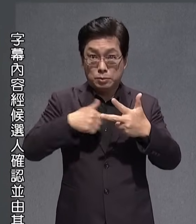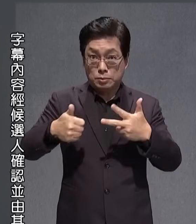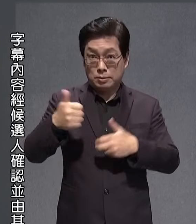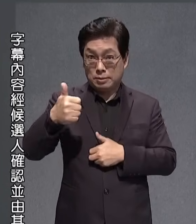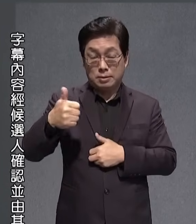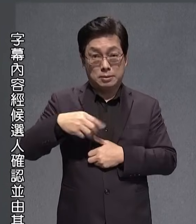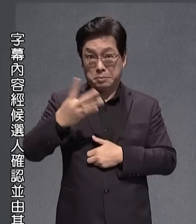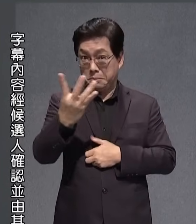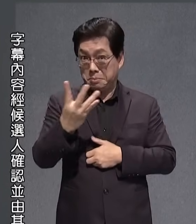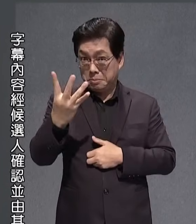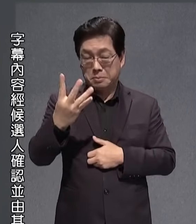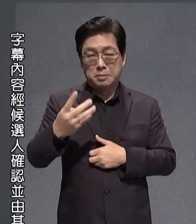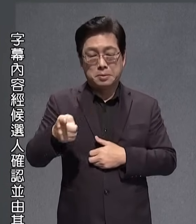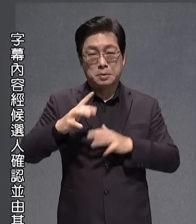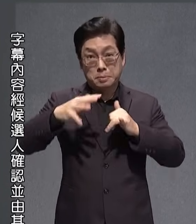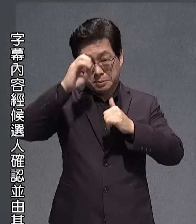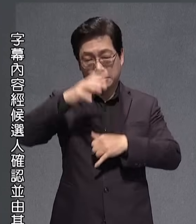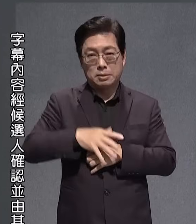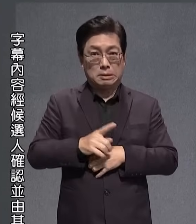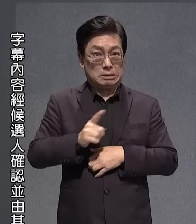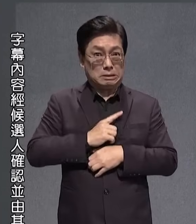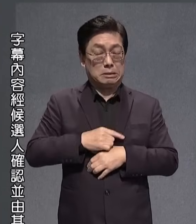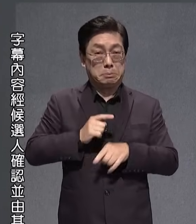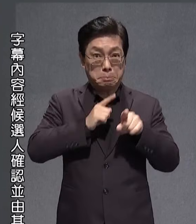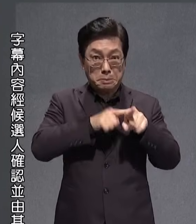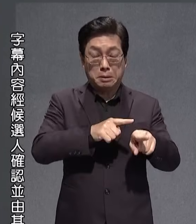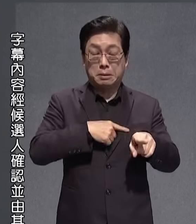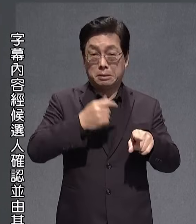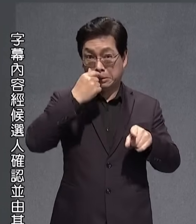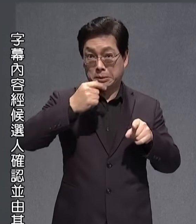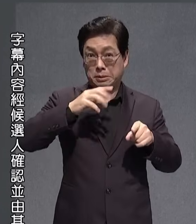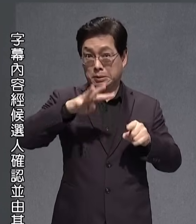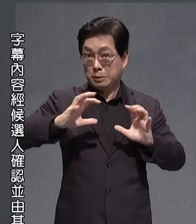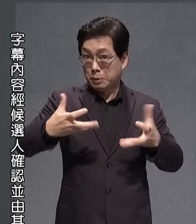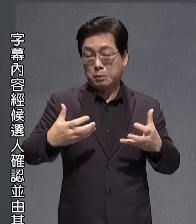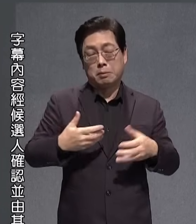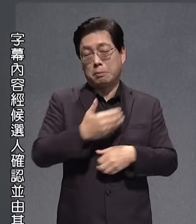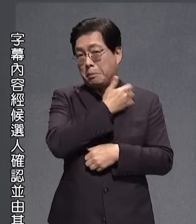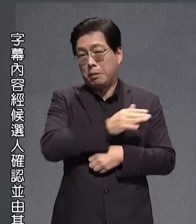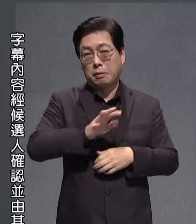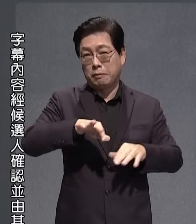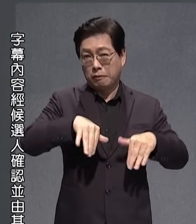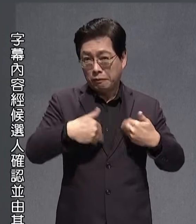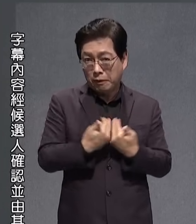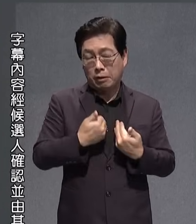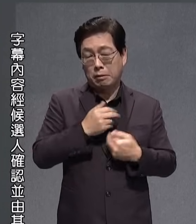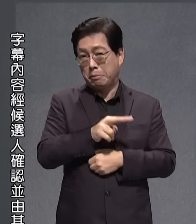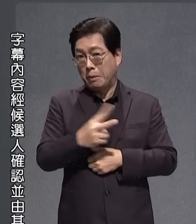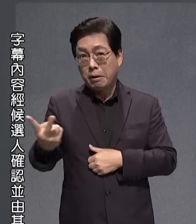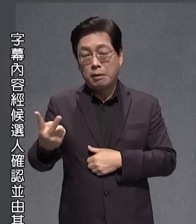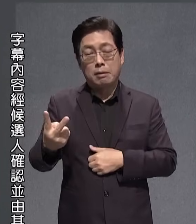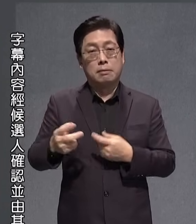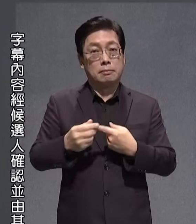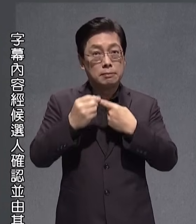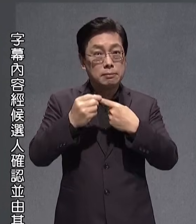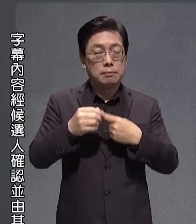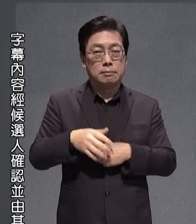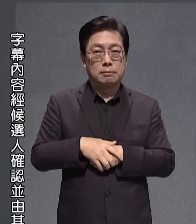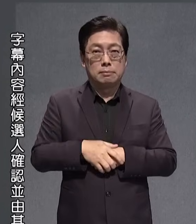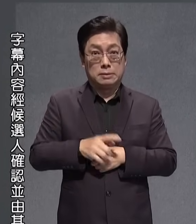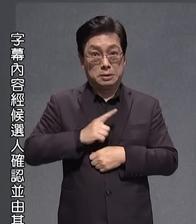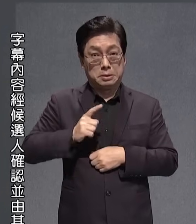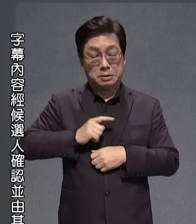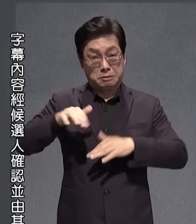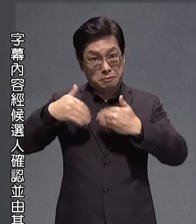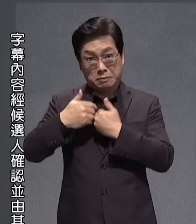首的国民党，不思如何落实蒋经国先生的路线，却反其道而行。第一点，不但不